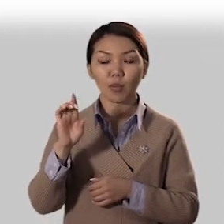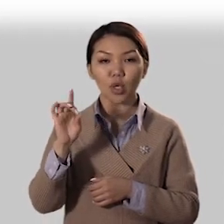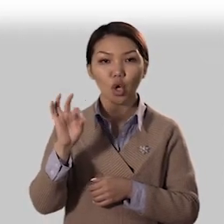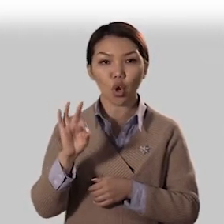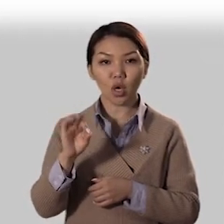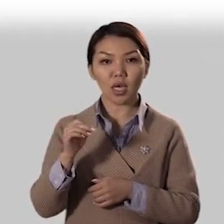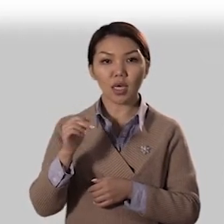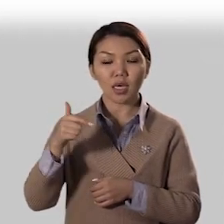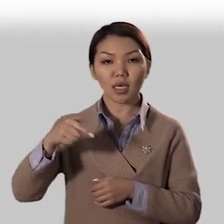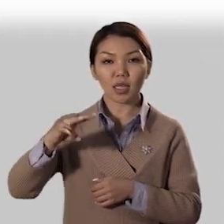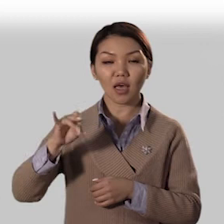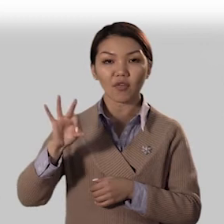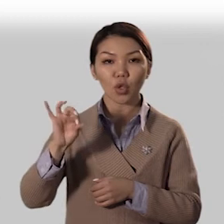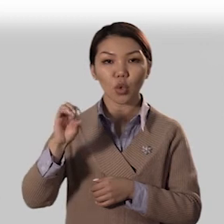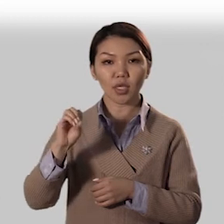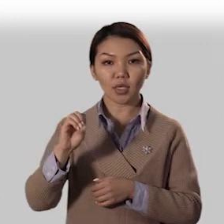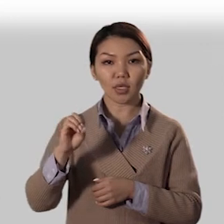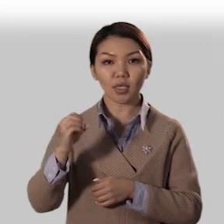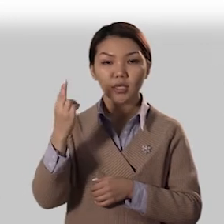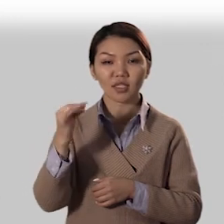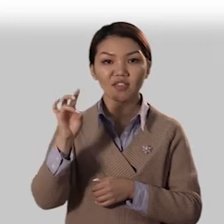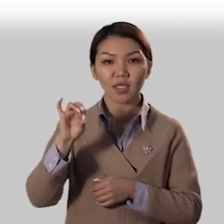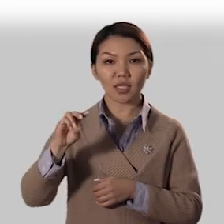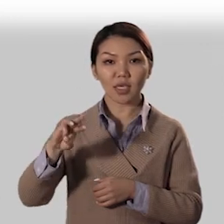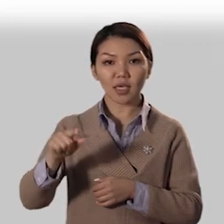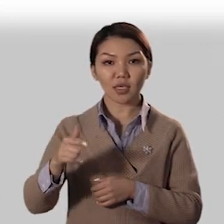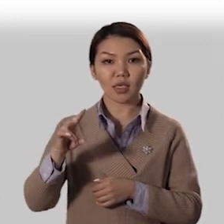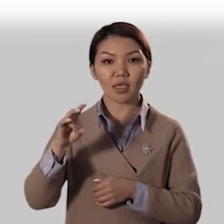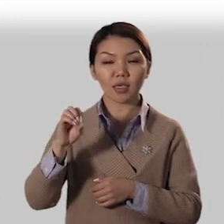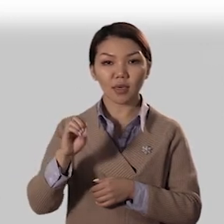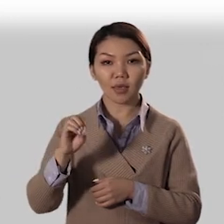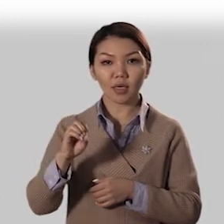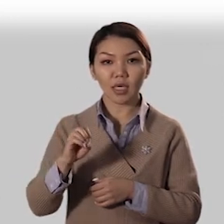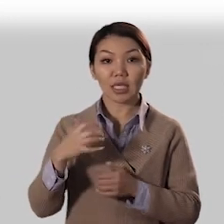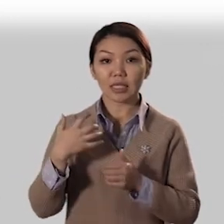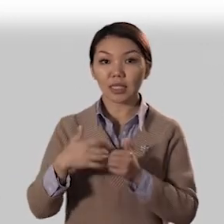главное цветение среднего рода